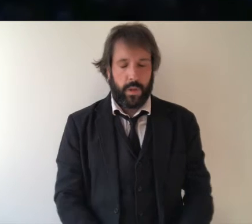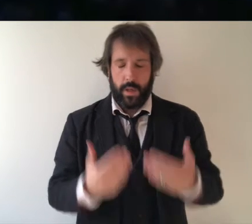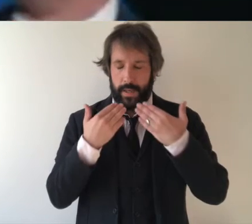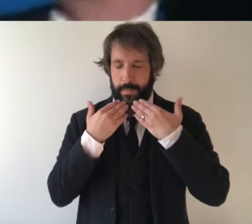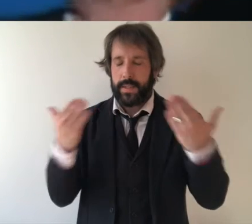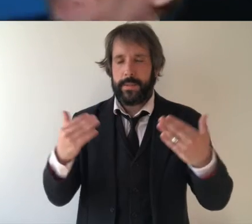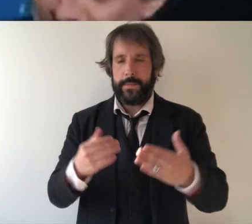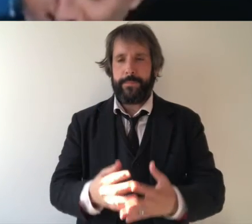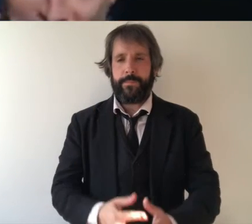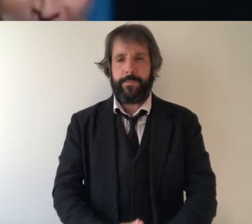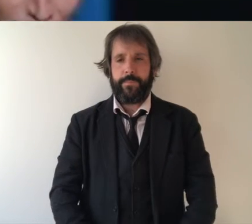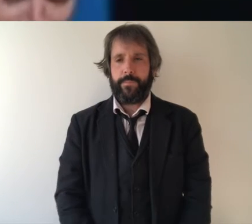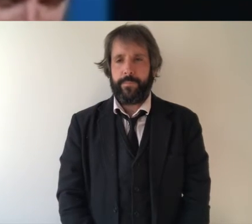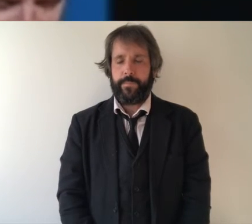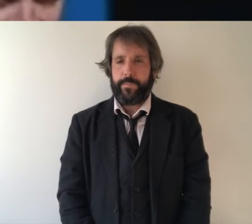Merci infiniment.